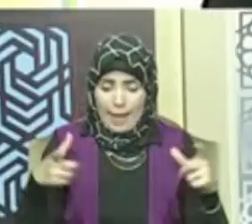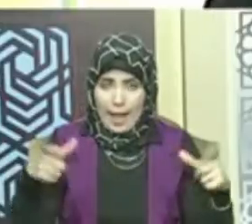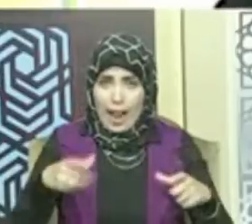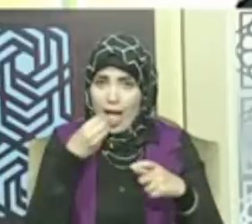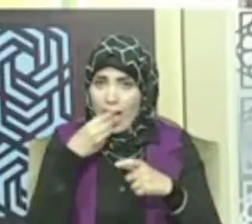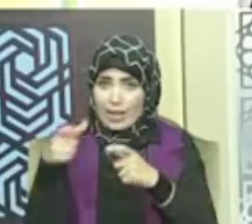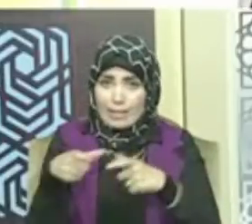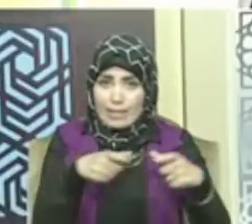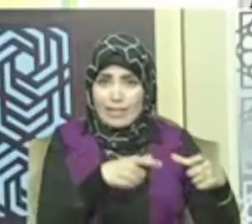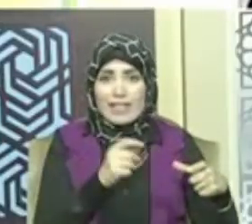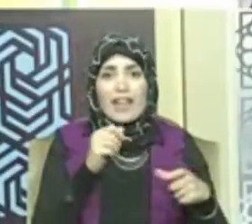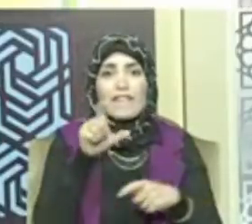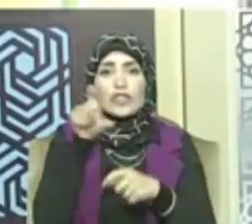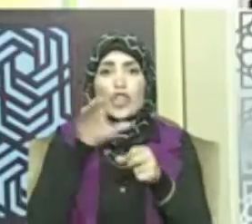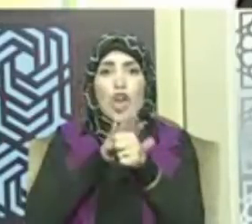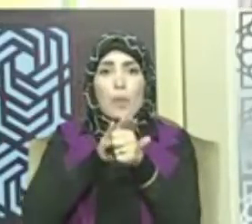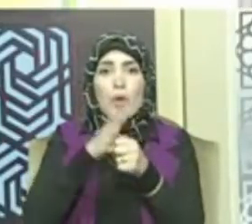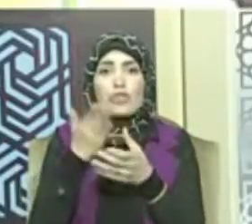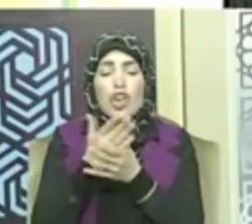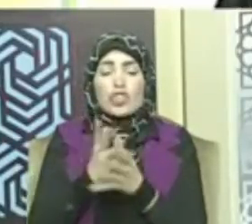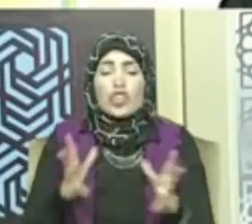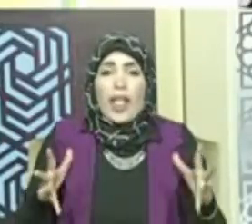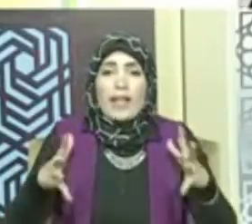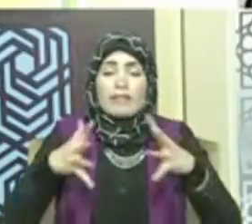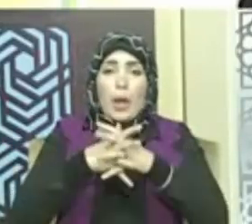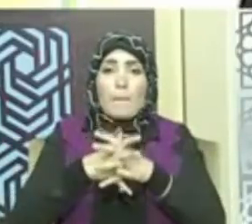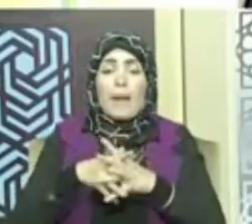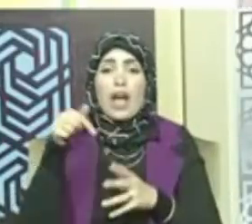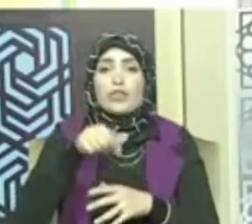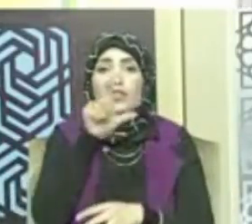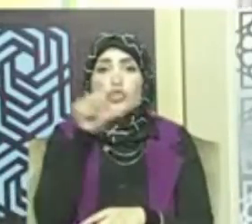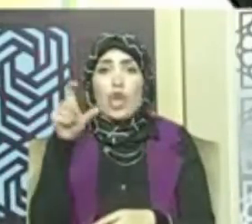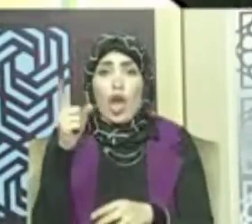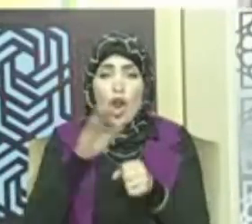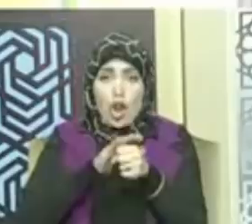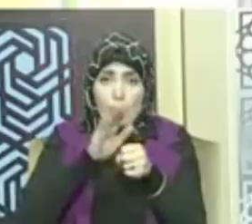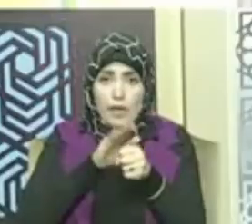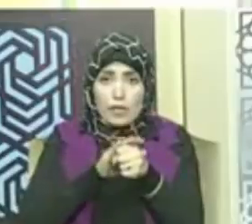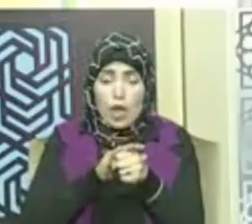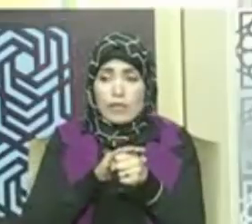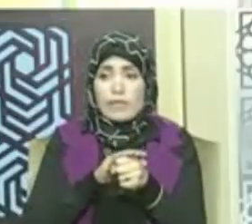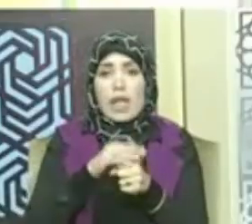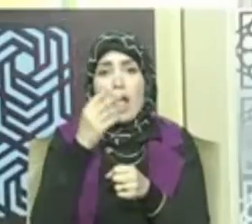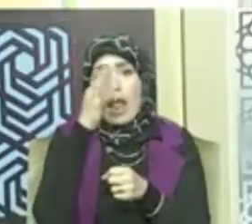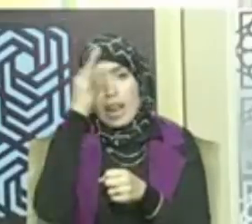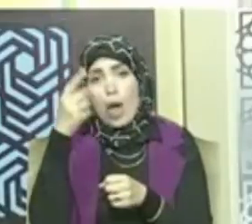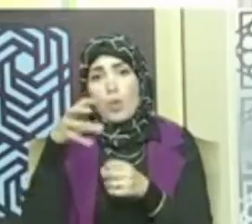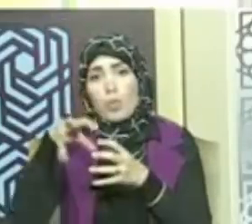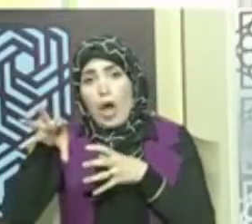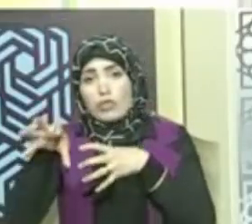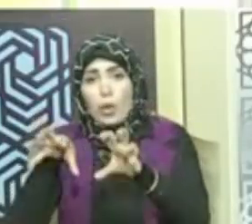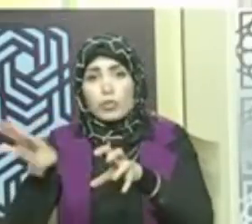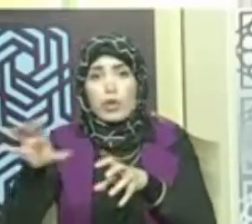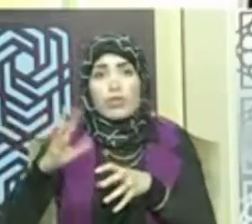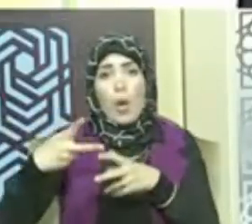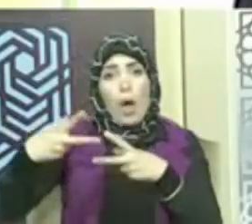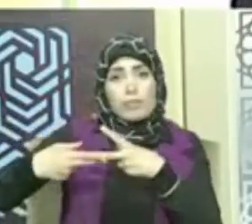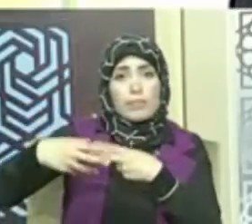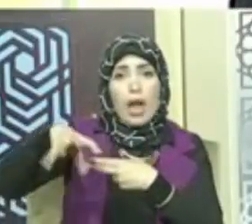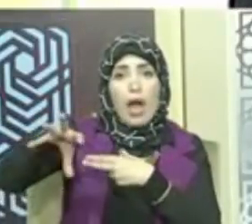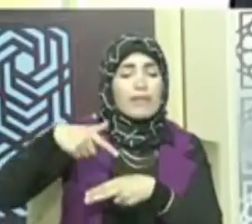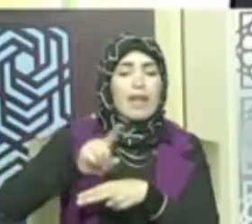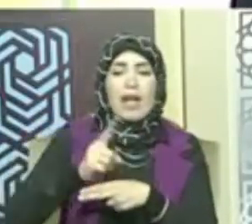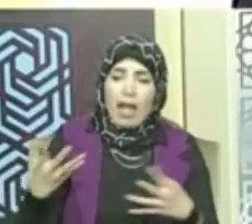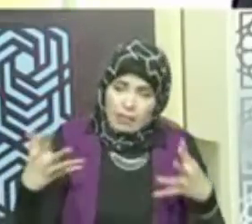الإفطار في رمضان ليجمع هذا الشهر ما تفرق من أوصال الناس. فأراد